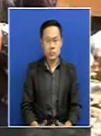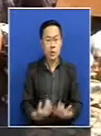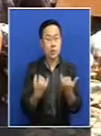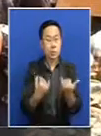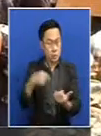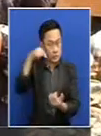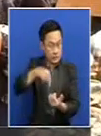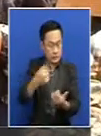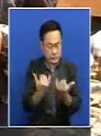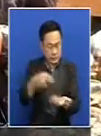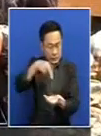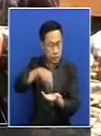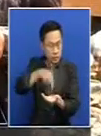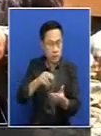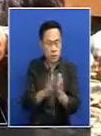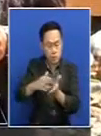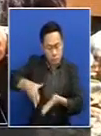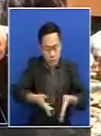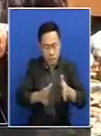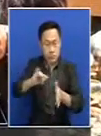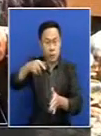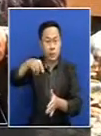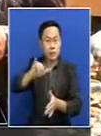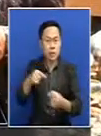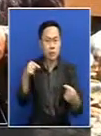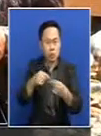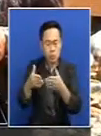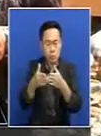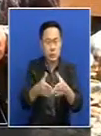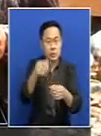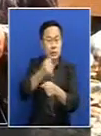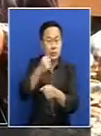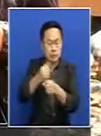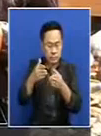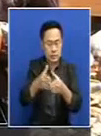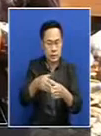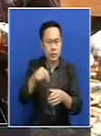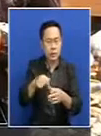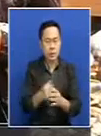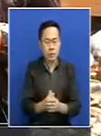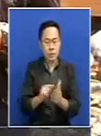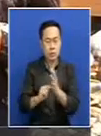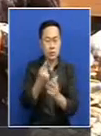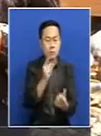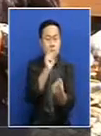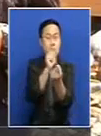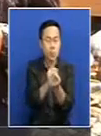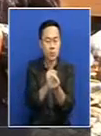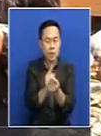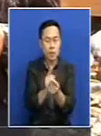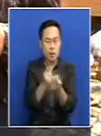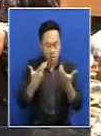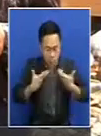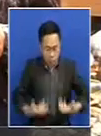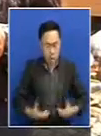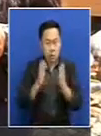จุดที่ที่ฉันยืนอยู่ตรงนี้นะคะคือบริเวณริมแม่น้ำเจ้าพระยาตรงอู่ต่อเรือคฤหมงคลค่ะเป็นจุดเริ่มต้นของคดีฆ่าหันศพช